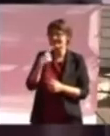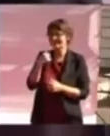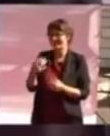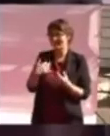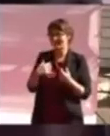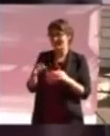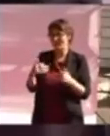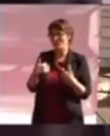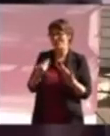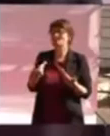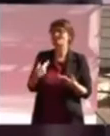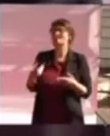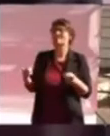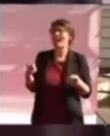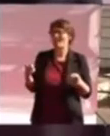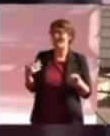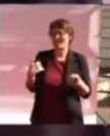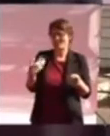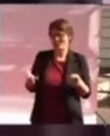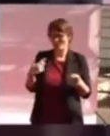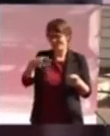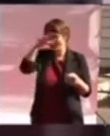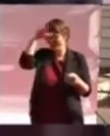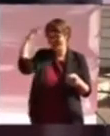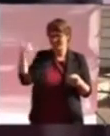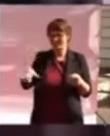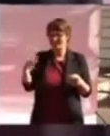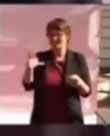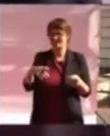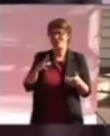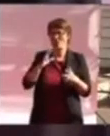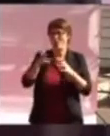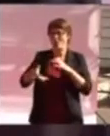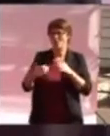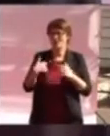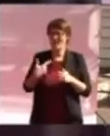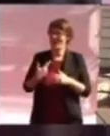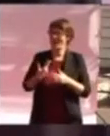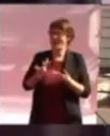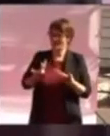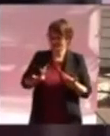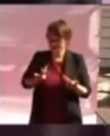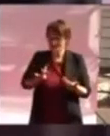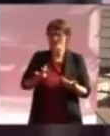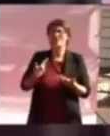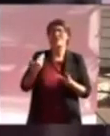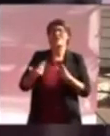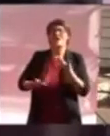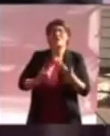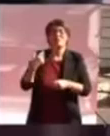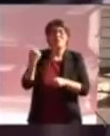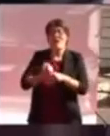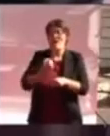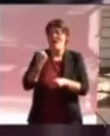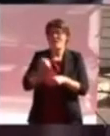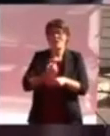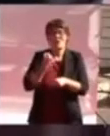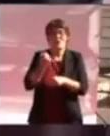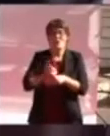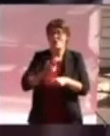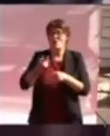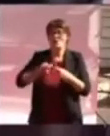periodo così difficile e complesso e dopo aver lavorato senza sosta pronti a rimettersi nuovamente al servizio